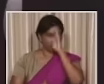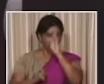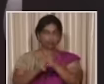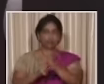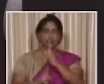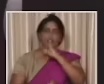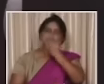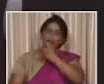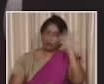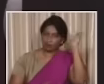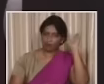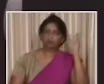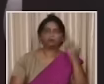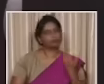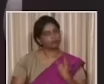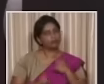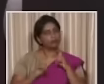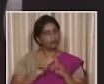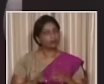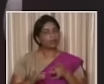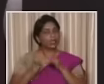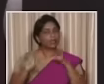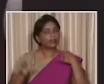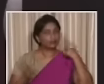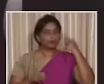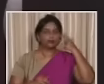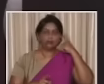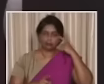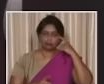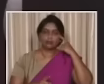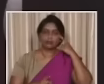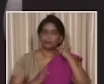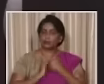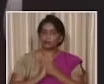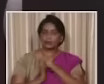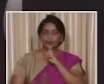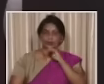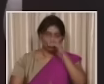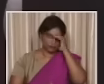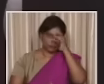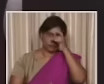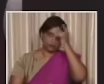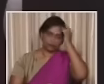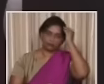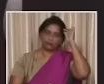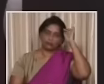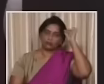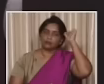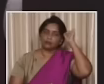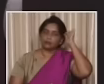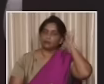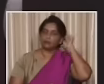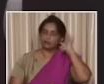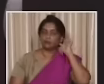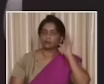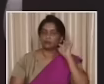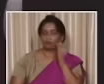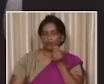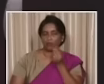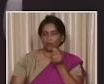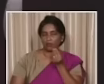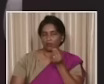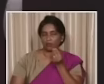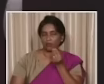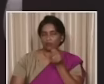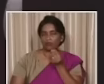කියලා ඉතින් මටත් මෙන්න මෙහෙම ඉතිහාසයක් මතක් වෙනවා ගරු කථානායකතුමනි එන්න මේකටත් පොඩ්ඩක්